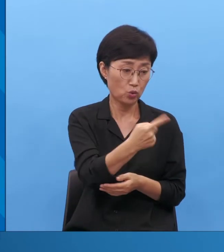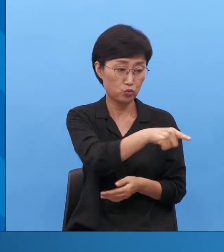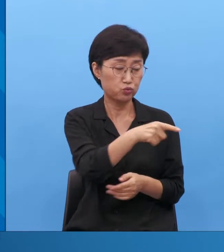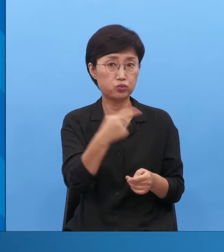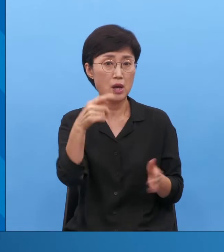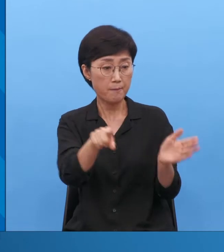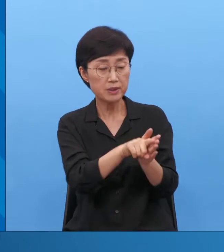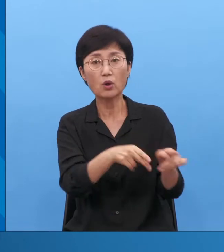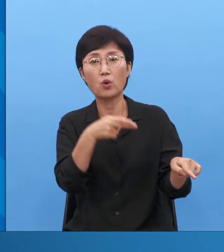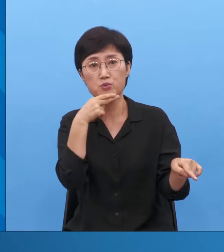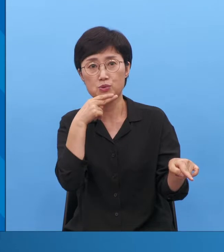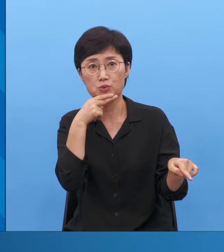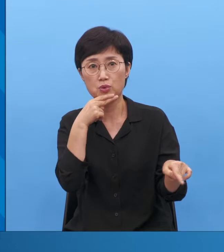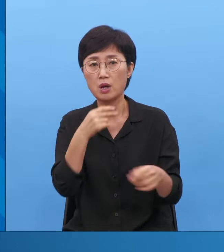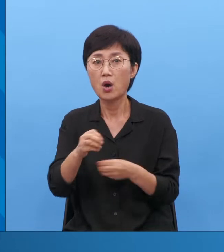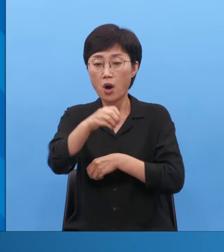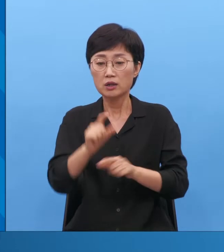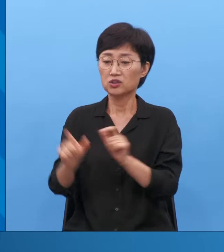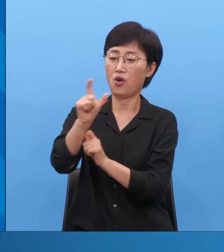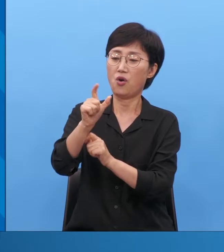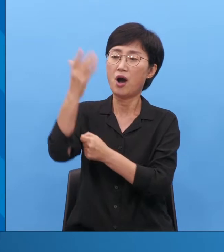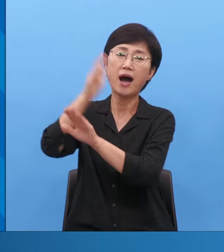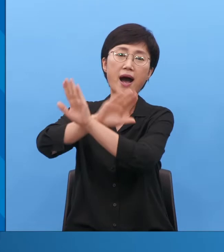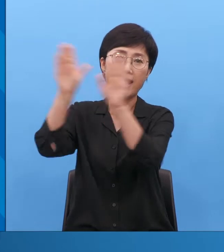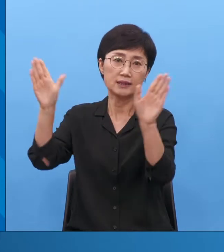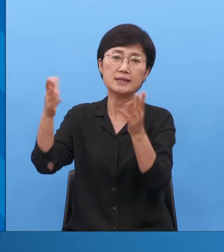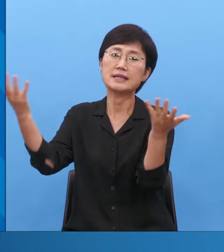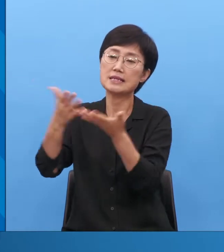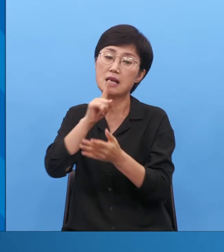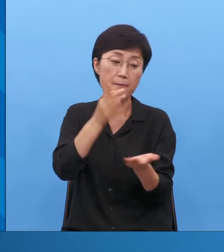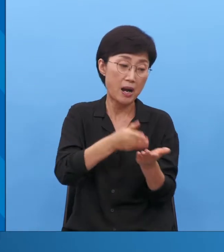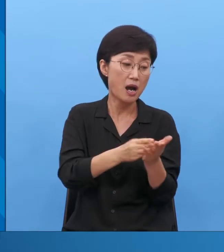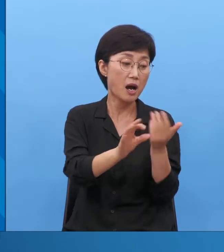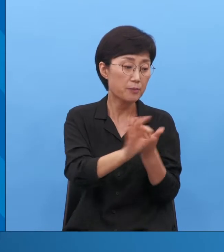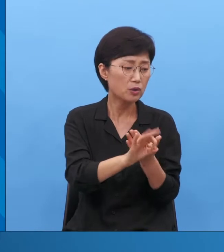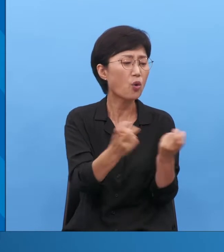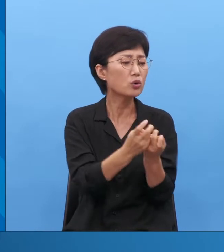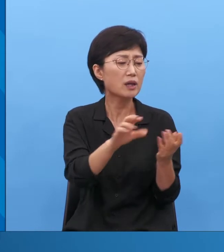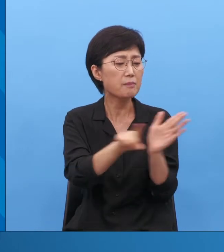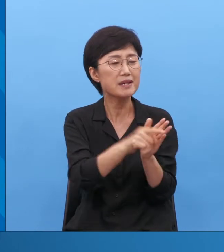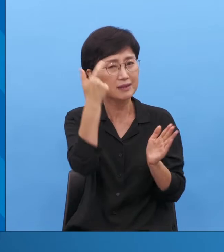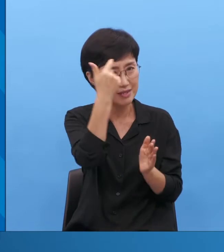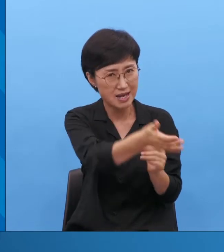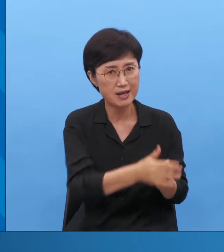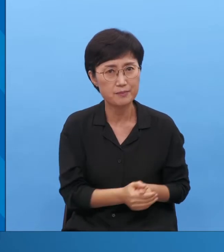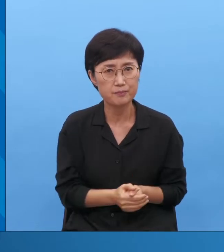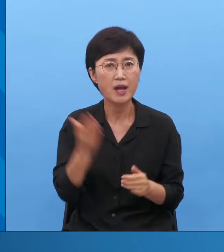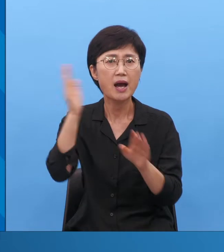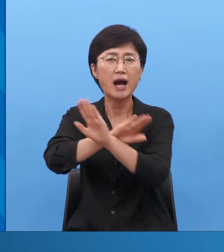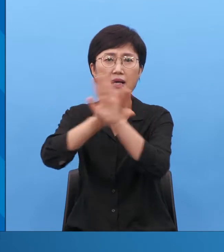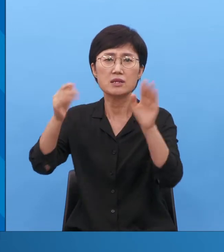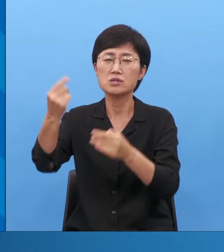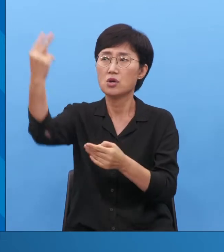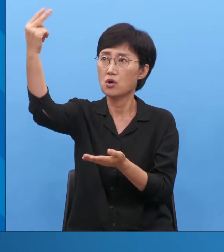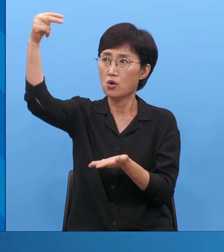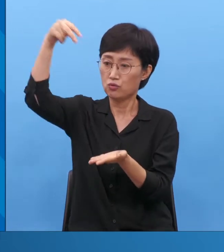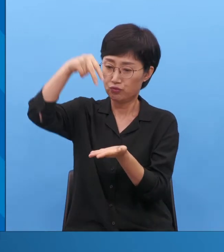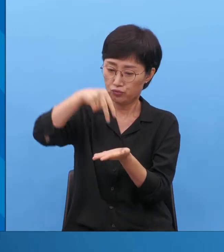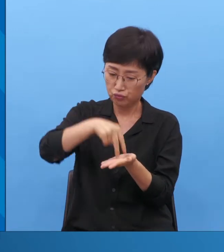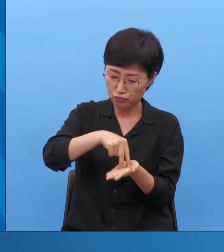너희가 믿지 아니하거든 하물며 하늘의 일을 말하면 어떻게 믿겠느냐? 하늘에서 내려온 자